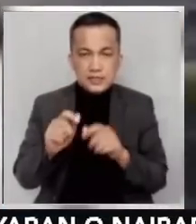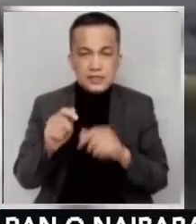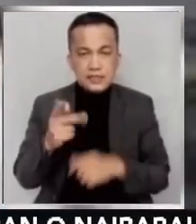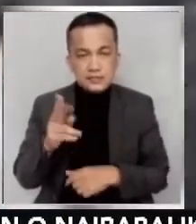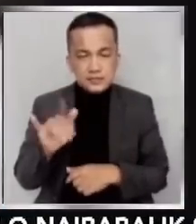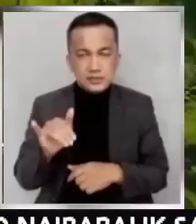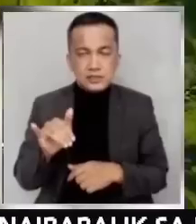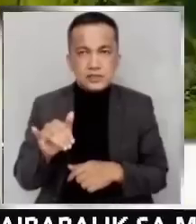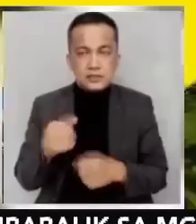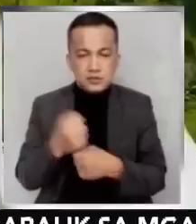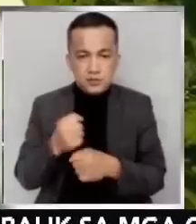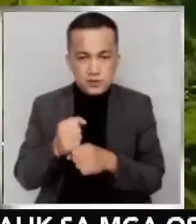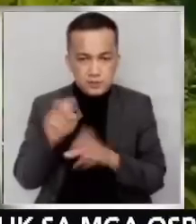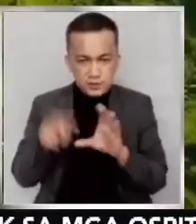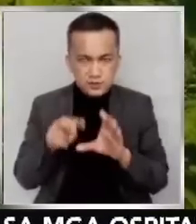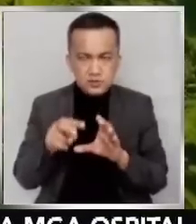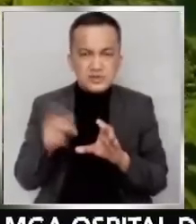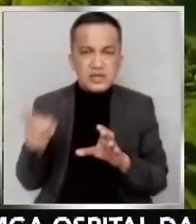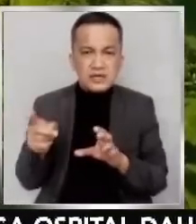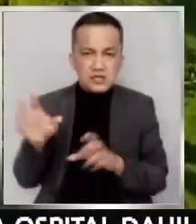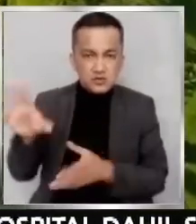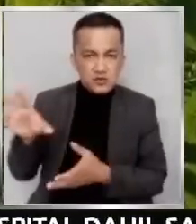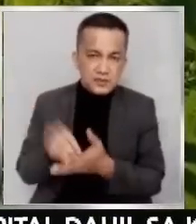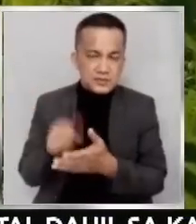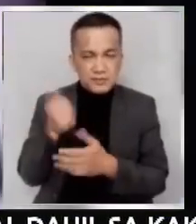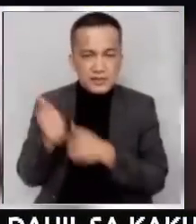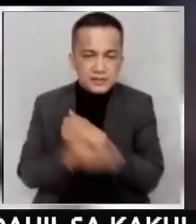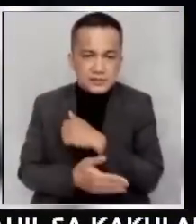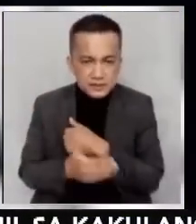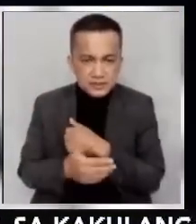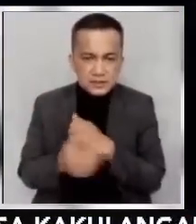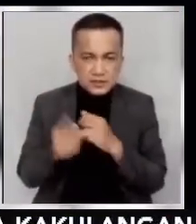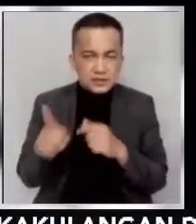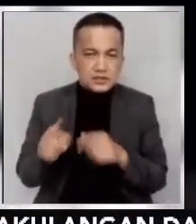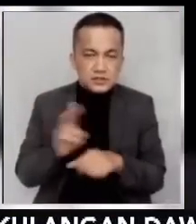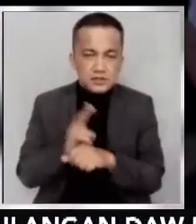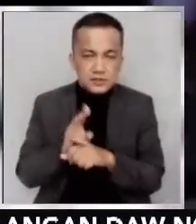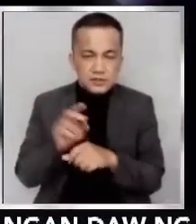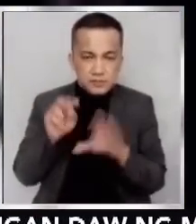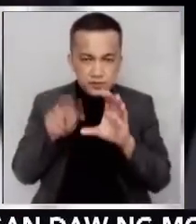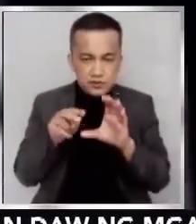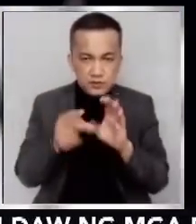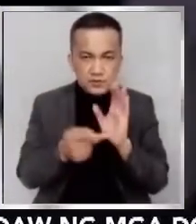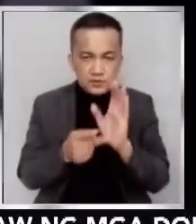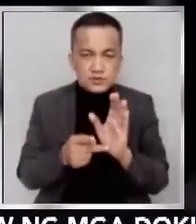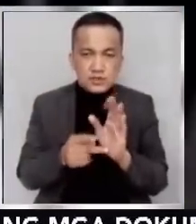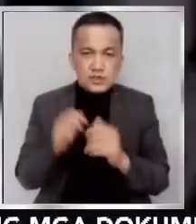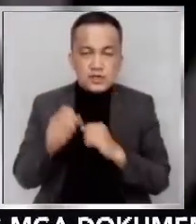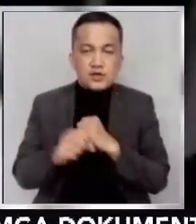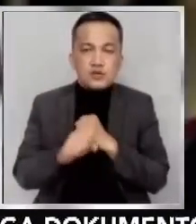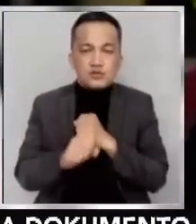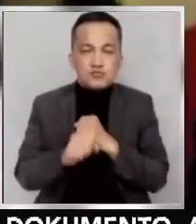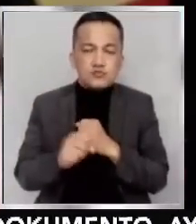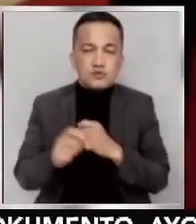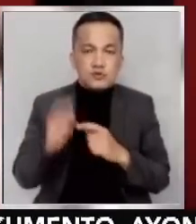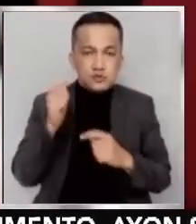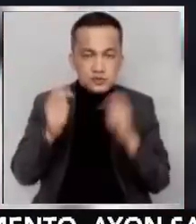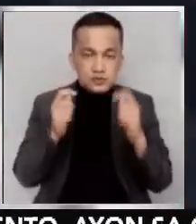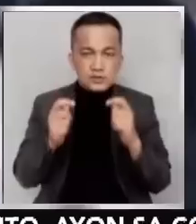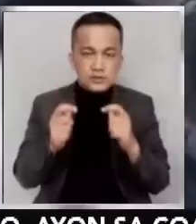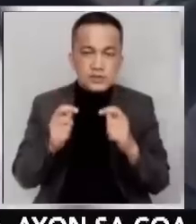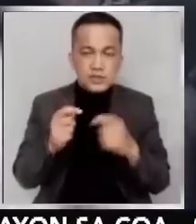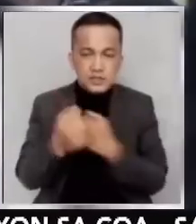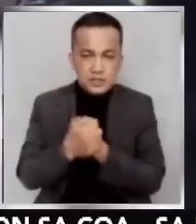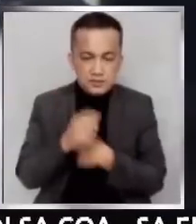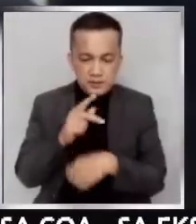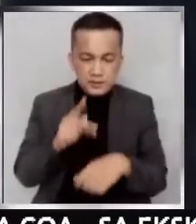abroad. Ginamit po ang video bilang presentation sa launch ng tourism campaign na Love the Philippines at kalaunan ay in-upload sa